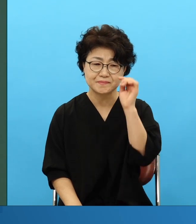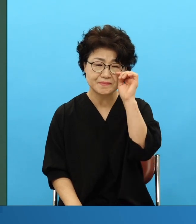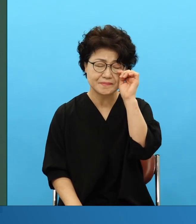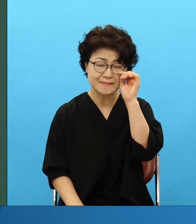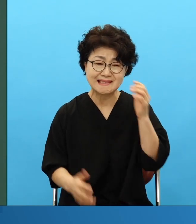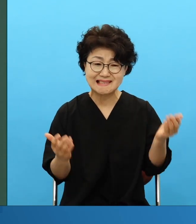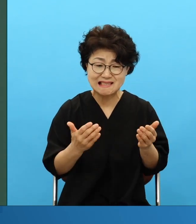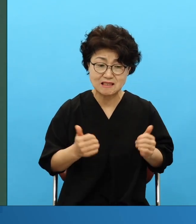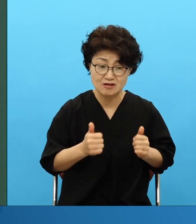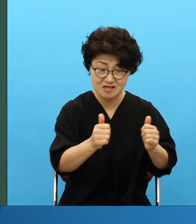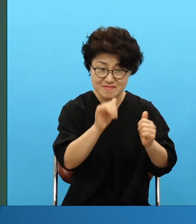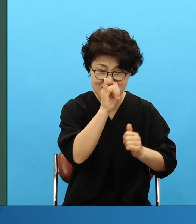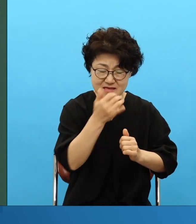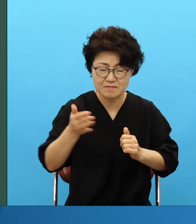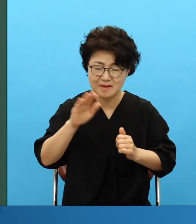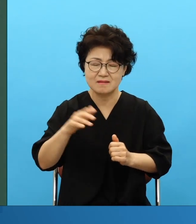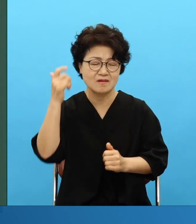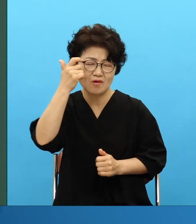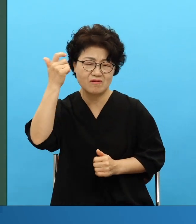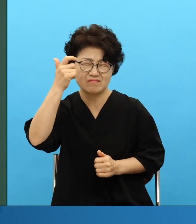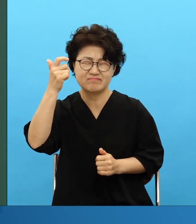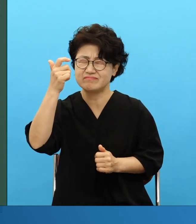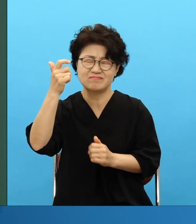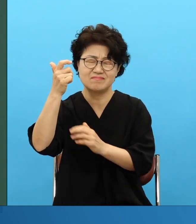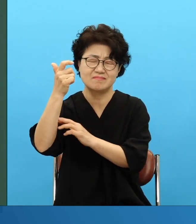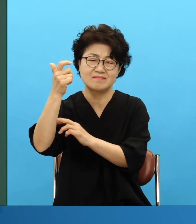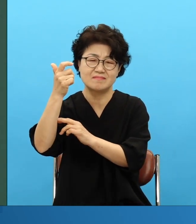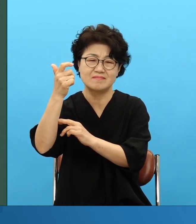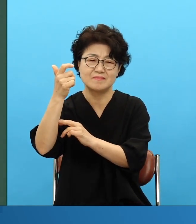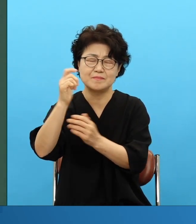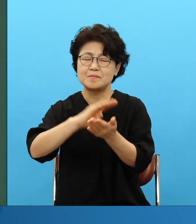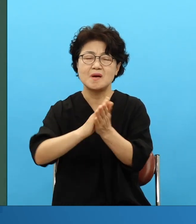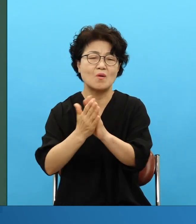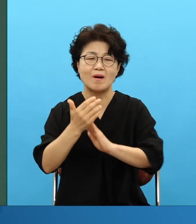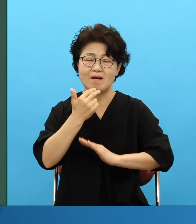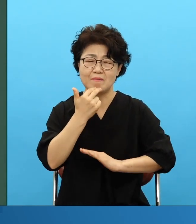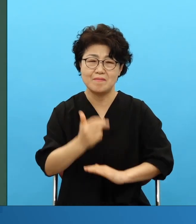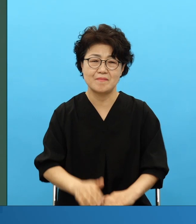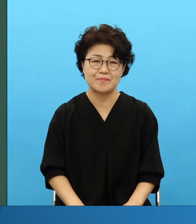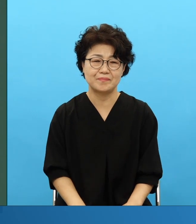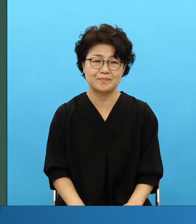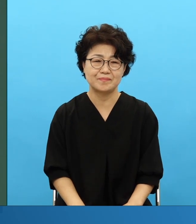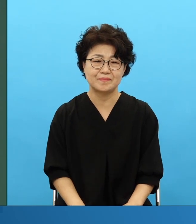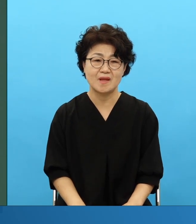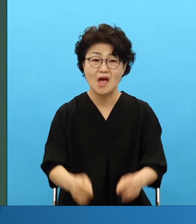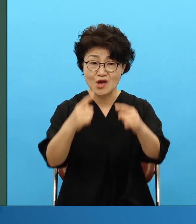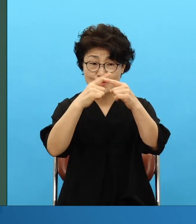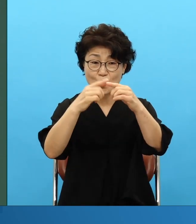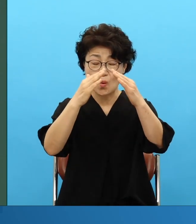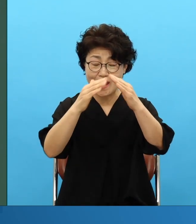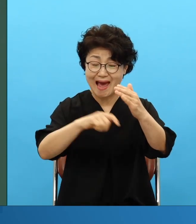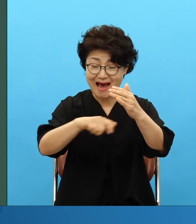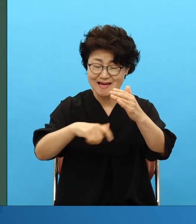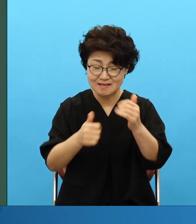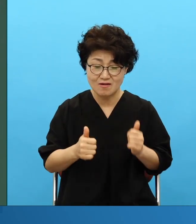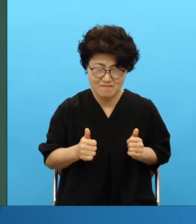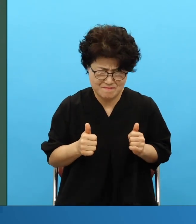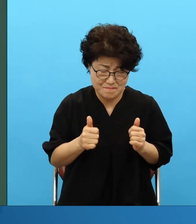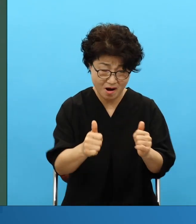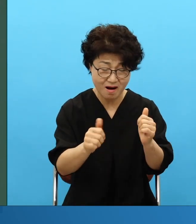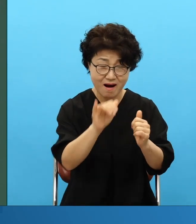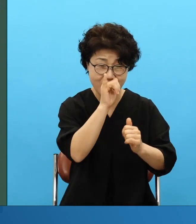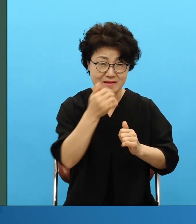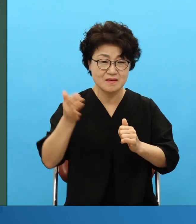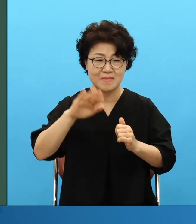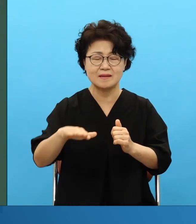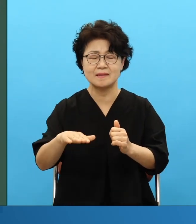go awry of the essence. 여러분이 교회 가서 말이죠, 아무리 헌신해도 본질이 빗나가 버리면 안 되는 겁니다. No matter how hard you work, devote 그렇잖아요. yourself to the church,